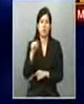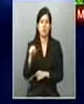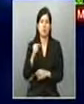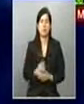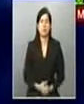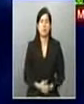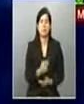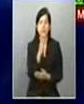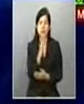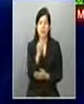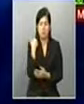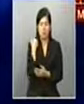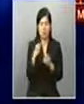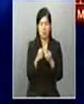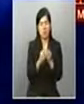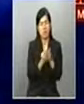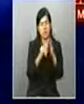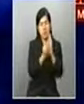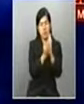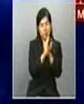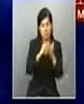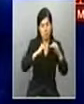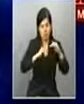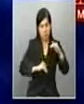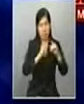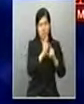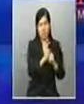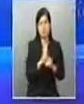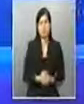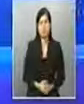ชนีมีโอกาสที่จะพักฐานลงไปได้ต่อนะครับ ค่ะนะจังหวะแบ